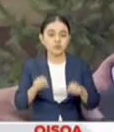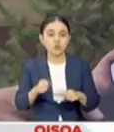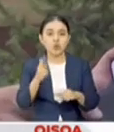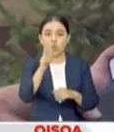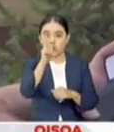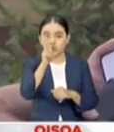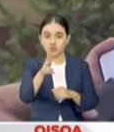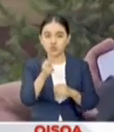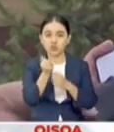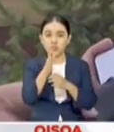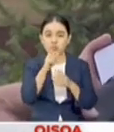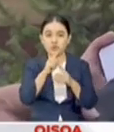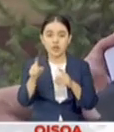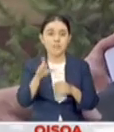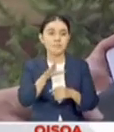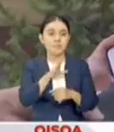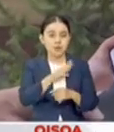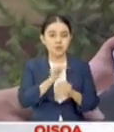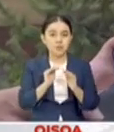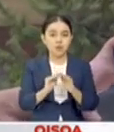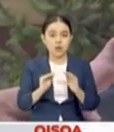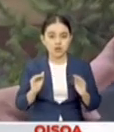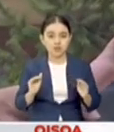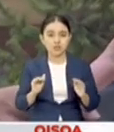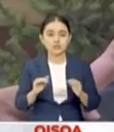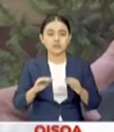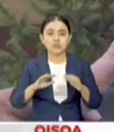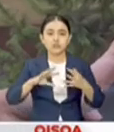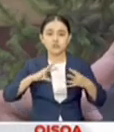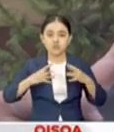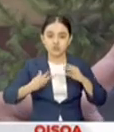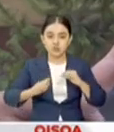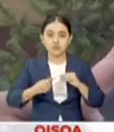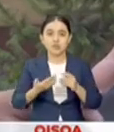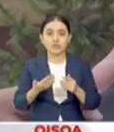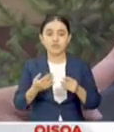3 yoshdan 15 yoshgacha bo'lgan bolalar jadal ravishda